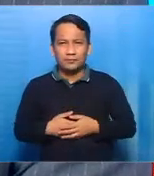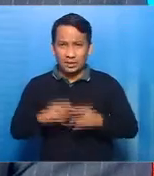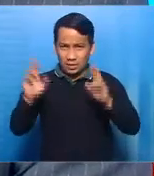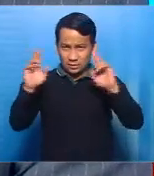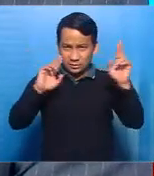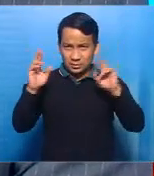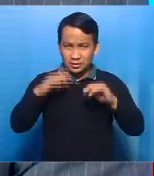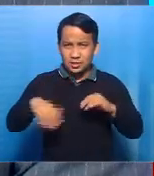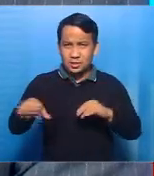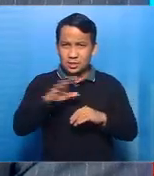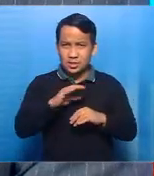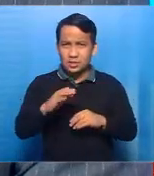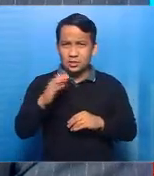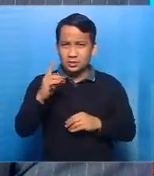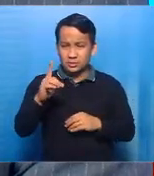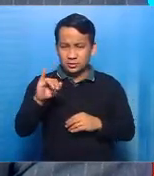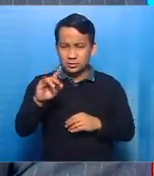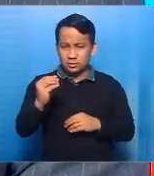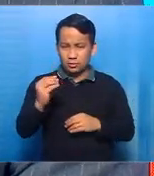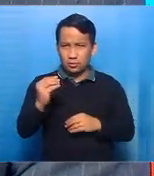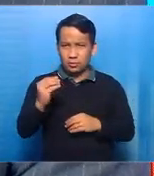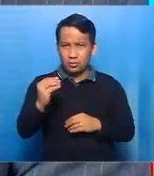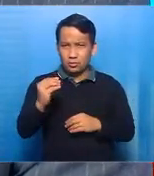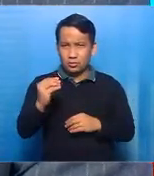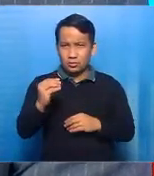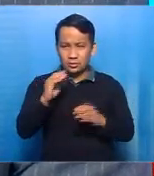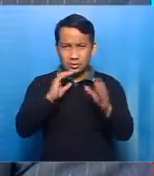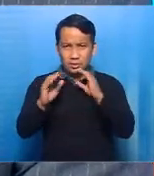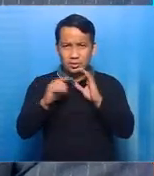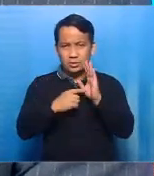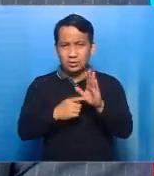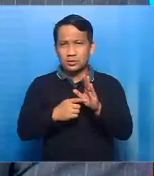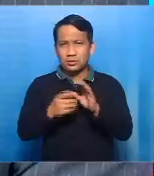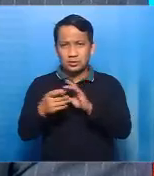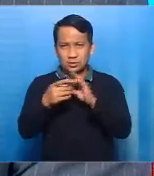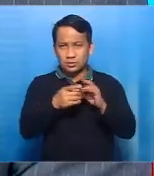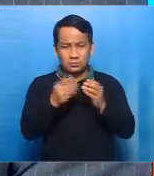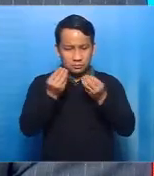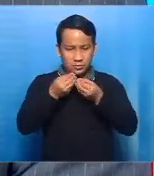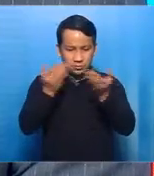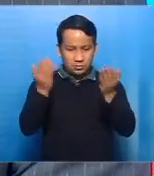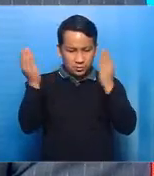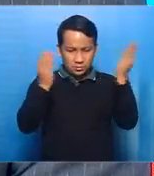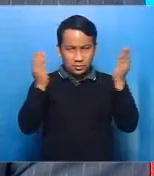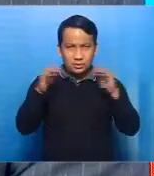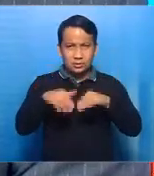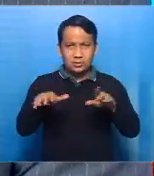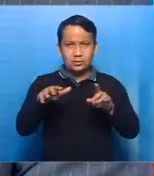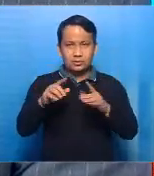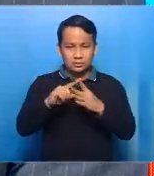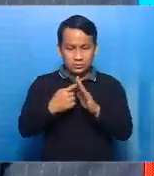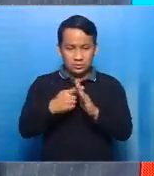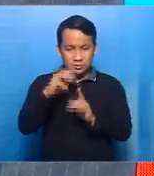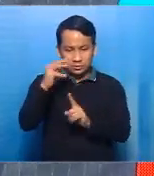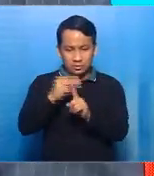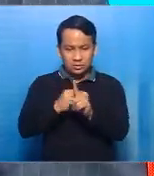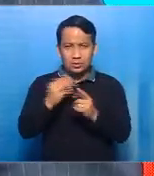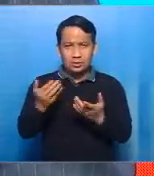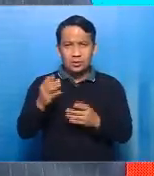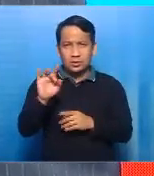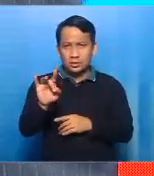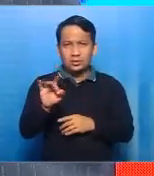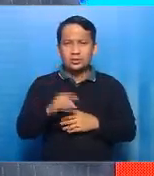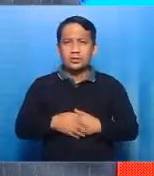Handan raw ang dito telecommunity na magbigay serbisyo mula sa Marso, simula Marso a